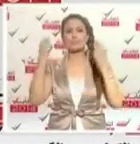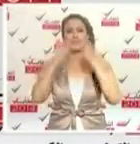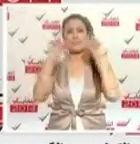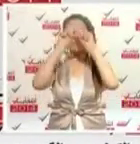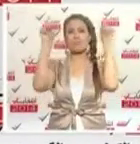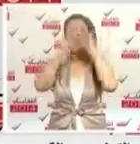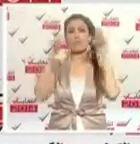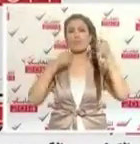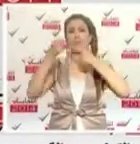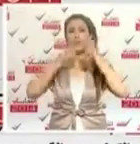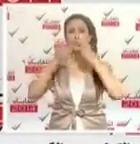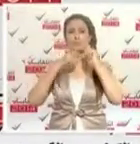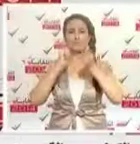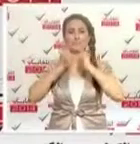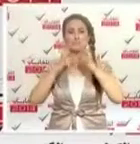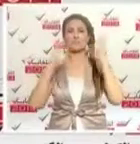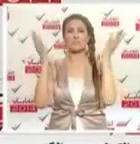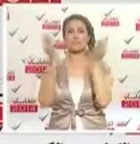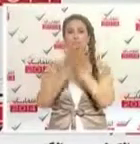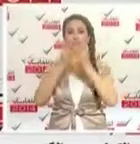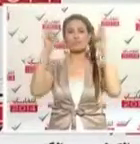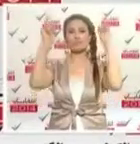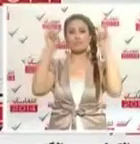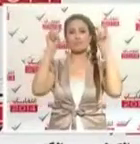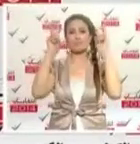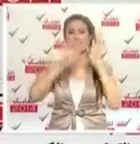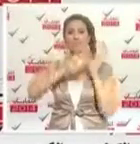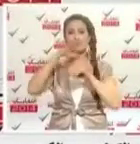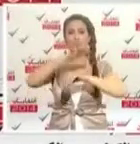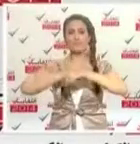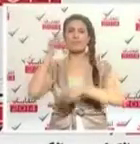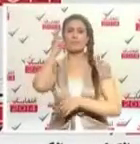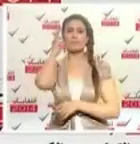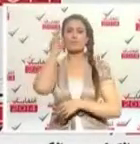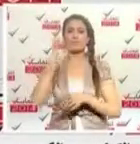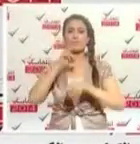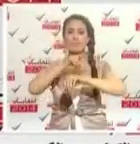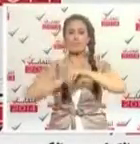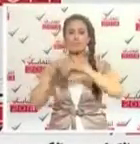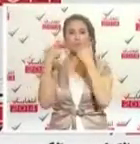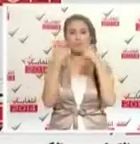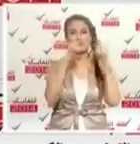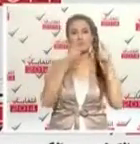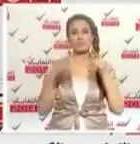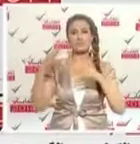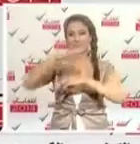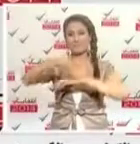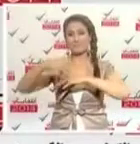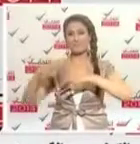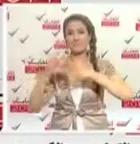للدعايات السياسية والانتخابية. أنا أمثل جميع القصرنية بجميع معتمدياتها من تالا وفسانة وحاسي